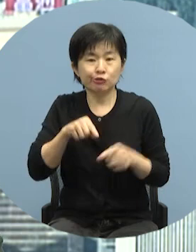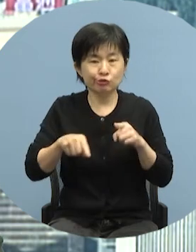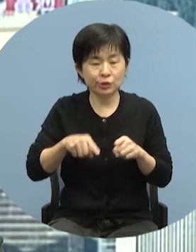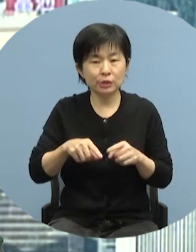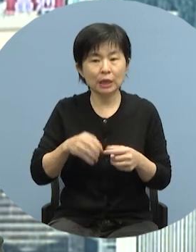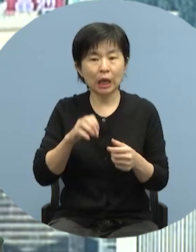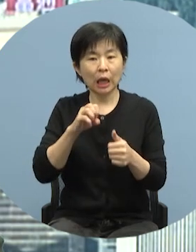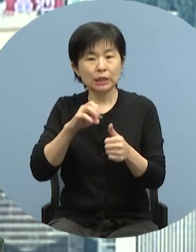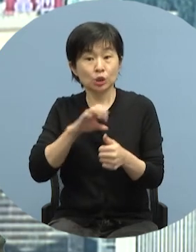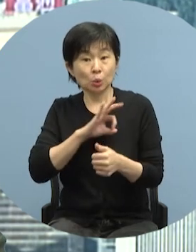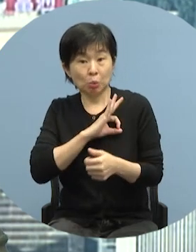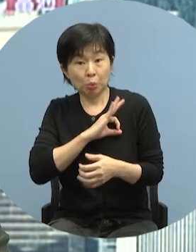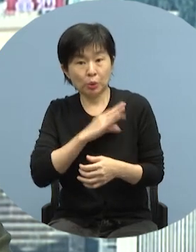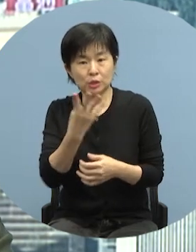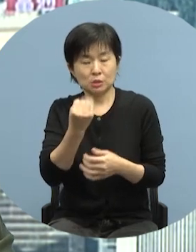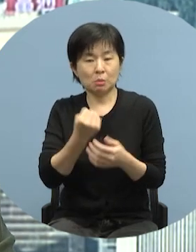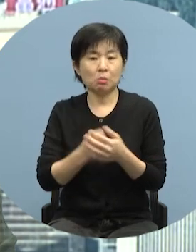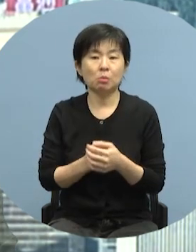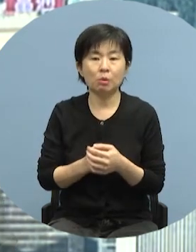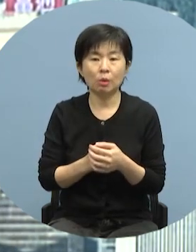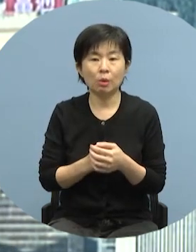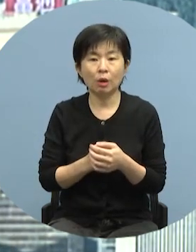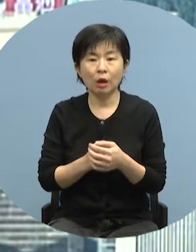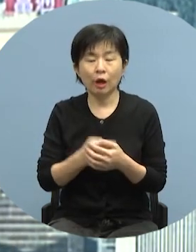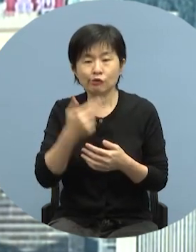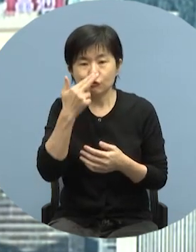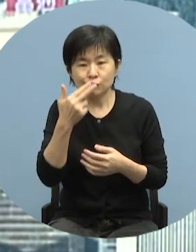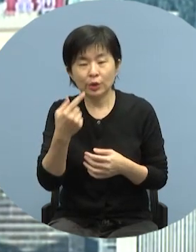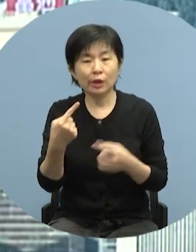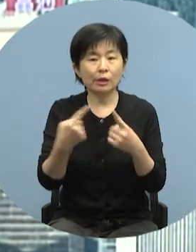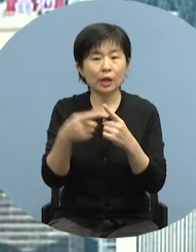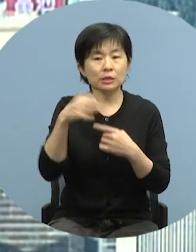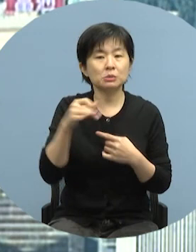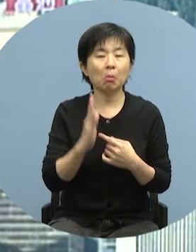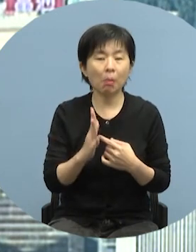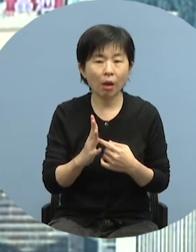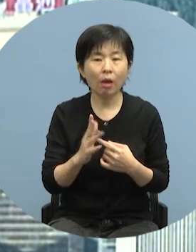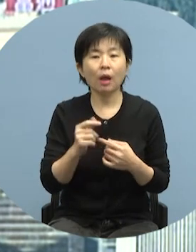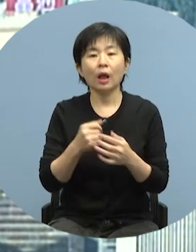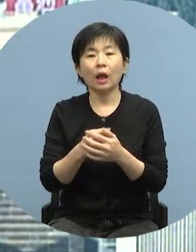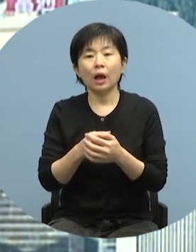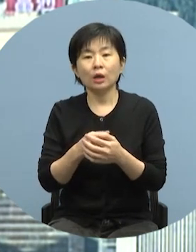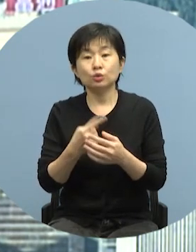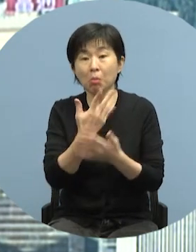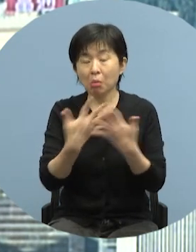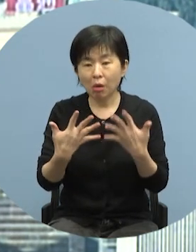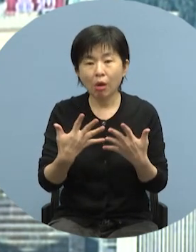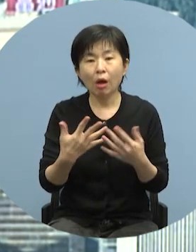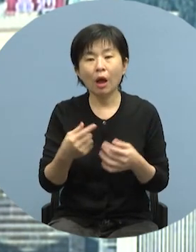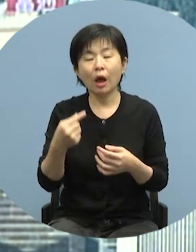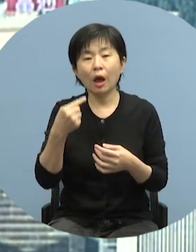咗40场嘅諮詢會，咁我哋估計大概咧有3500人咧係透過呢